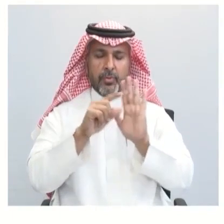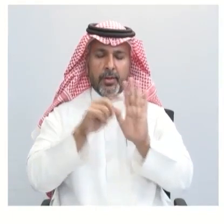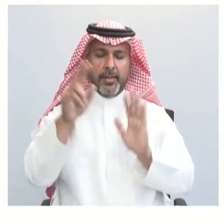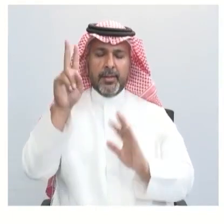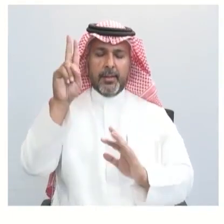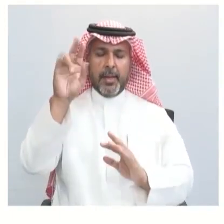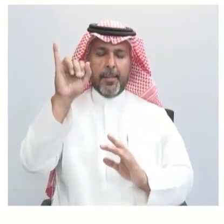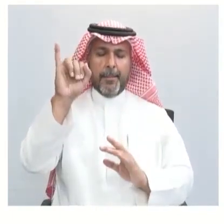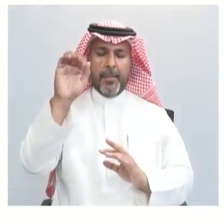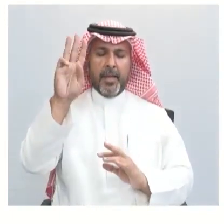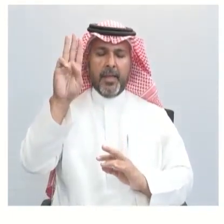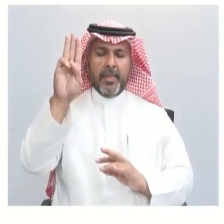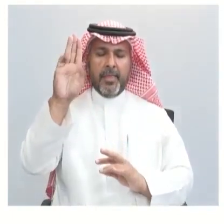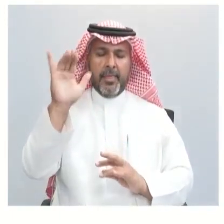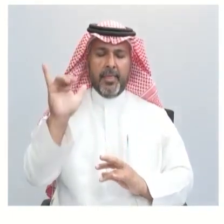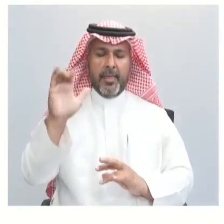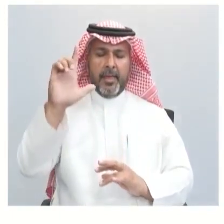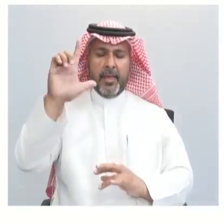دوال المقلوب